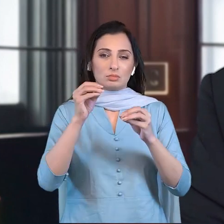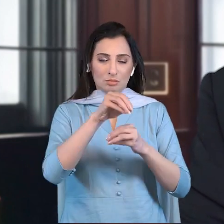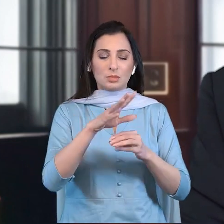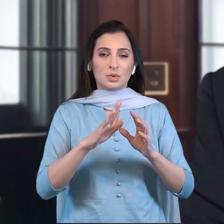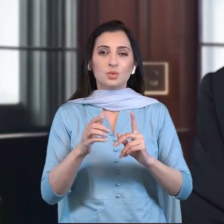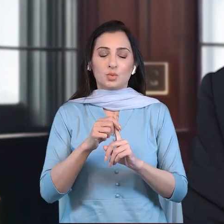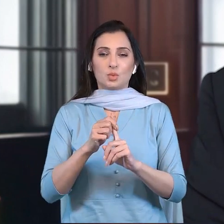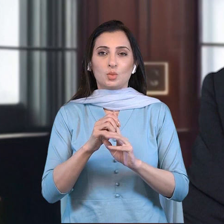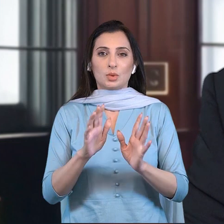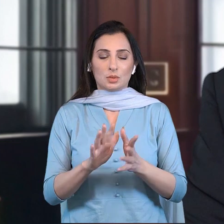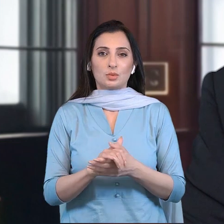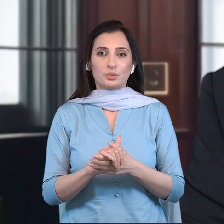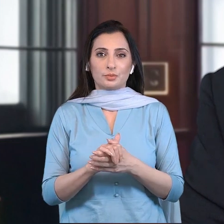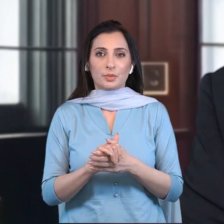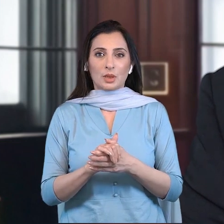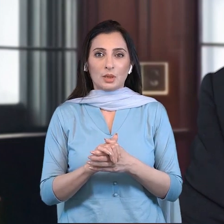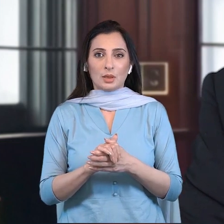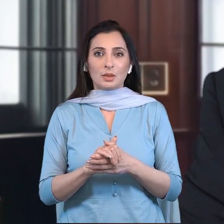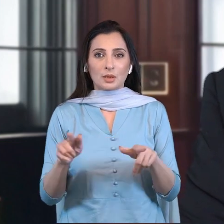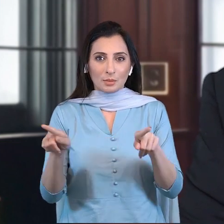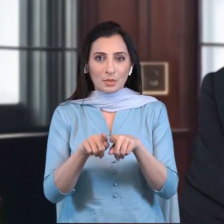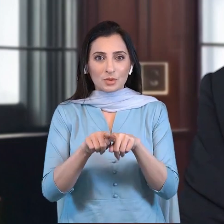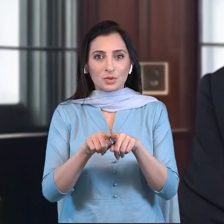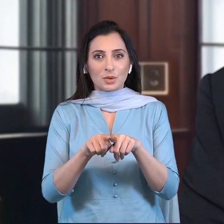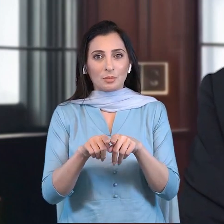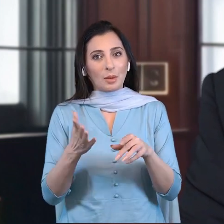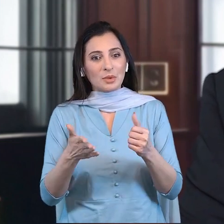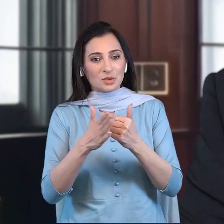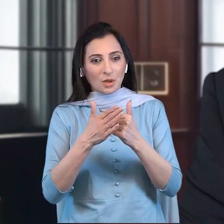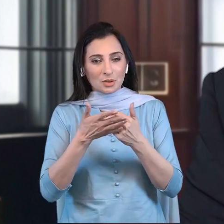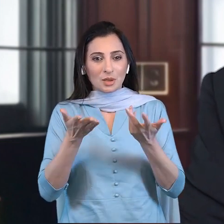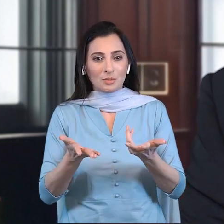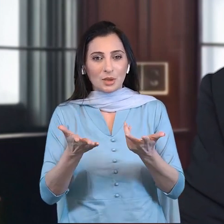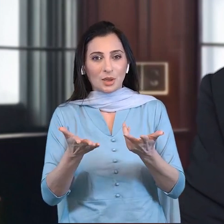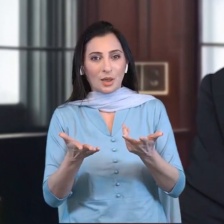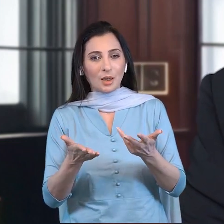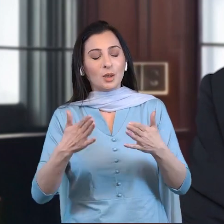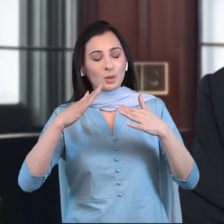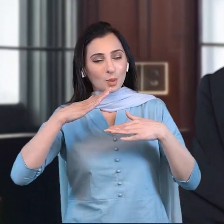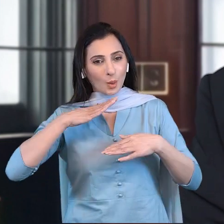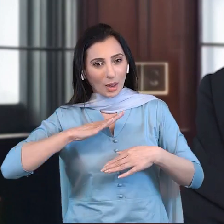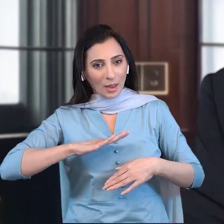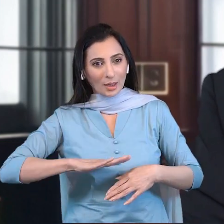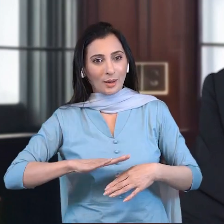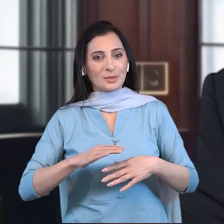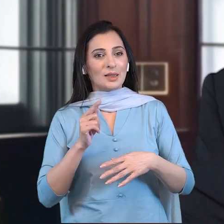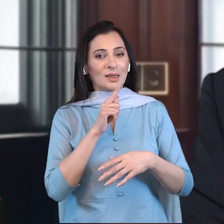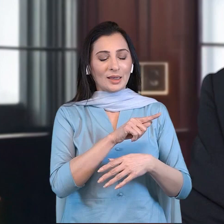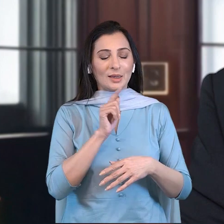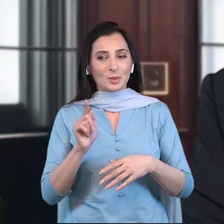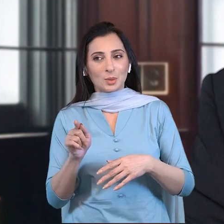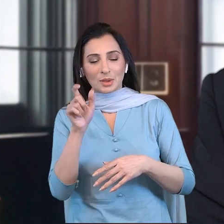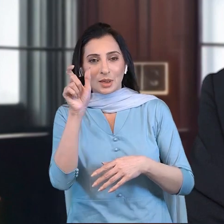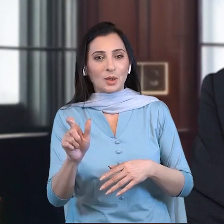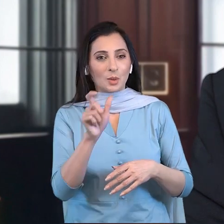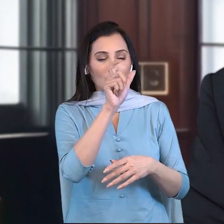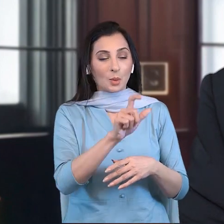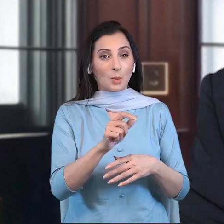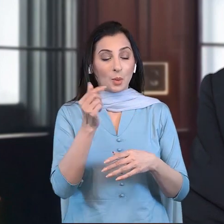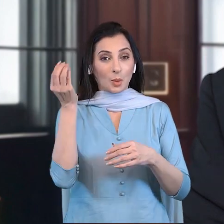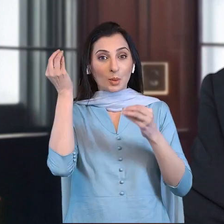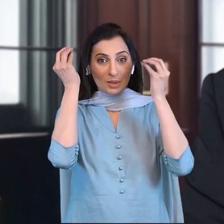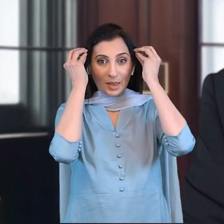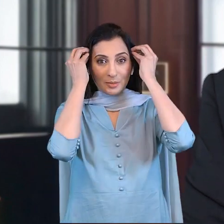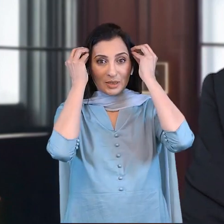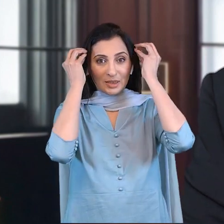کو ایڈیپٹیشن، یعنی کہ ایک دوسرے کو تسلیم کریں، آگے موو آن کریں۔ ایک بانڈ جب تک اسٹیبلش نہیں ہوگا یہ موو آن